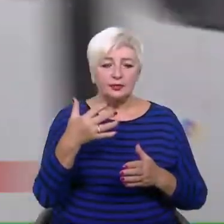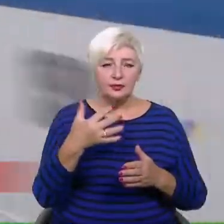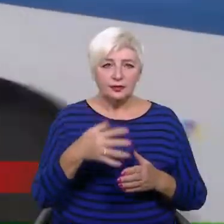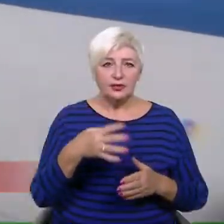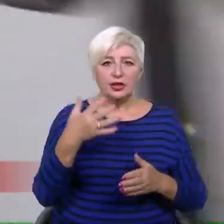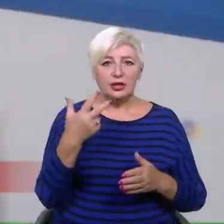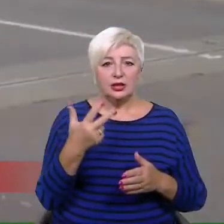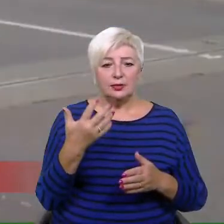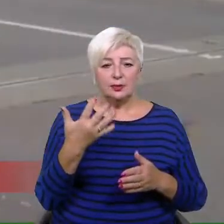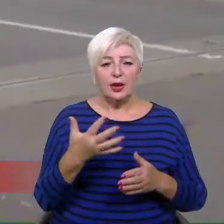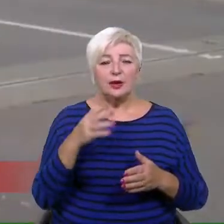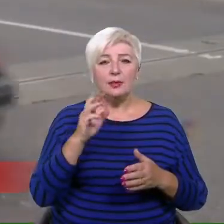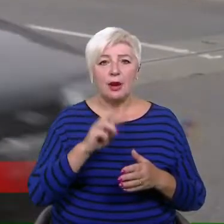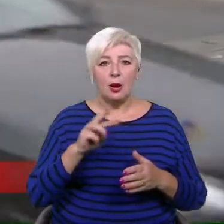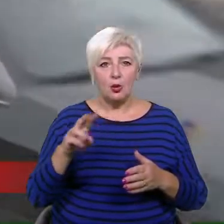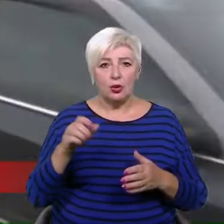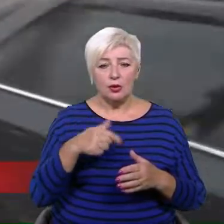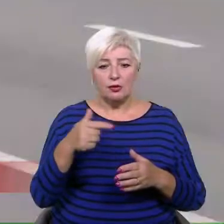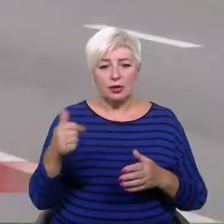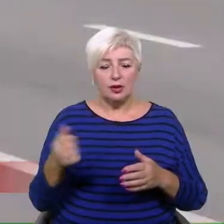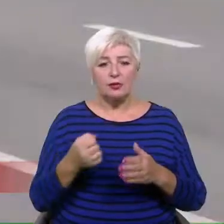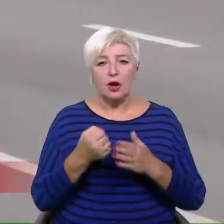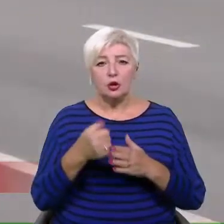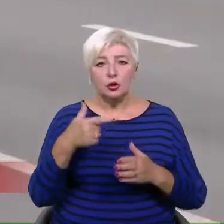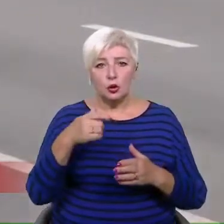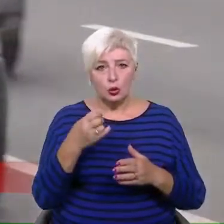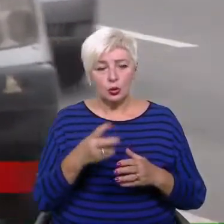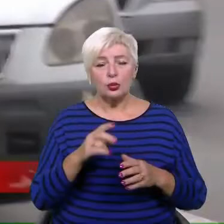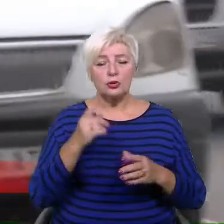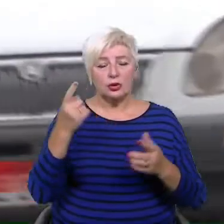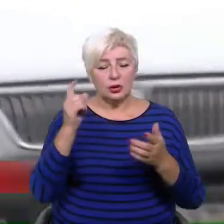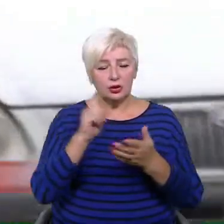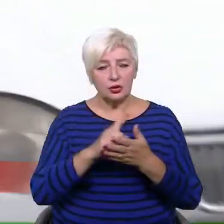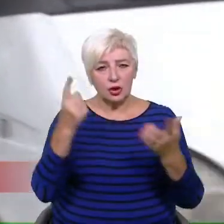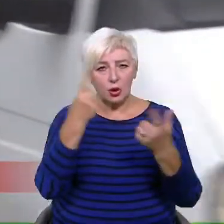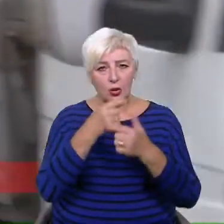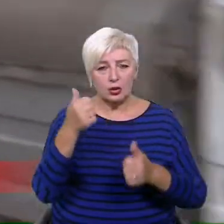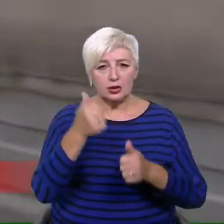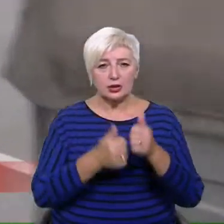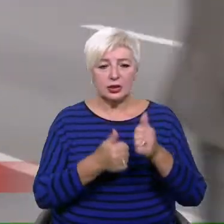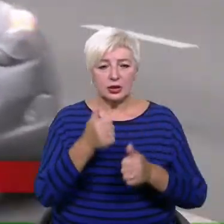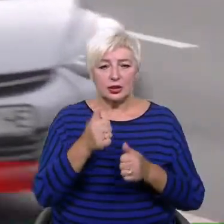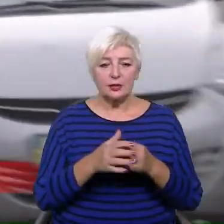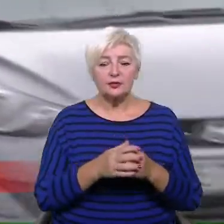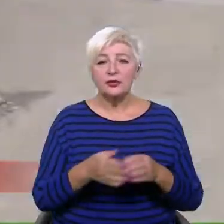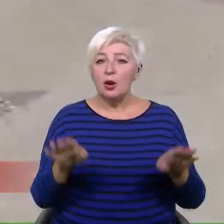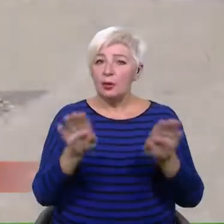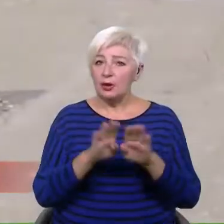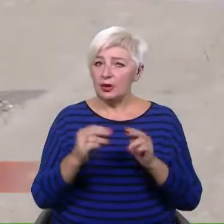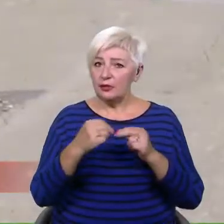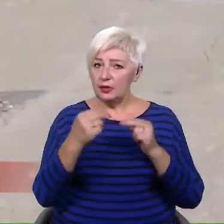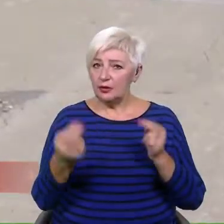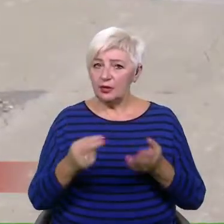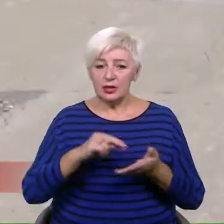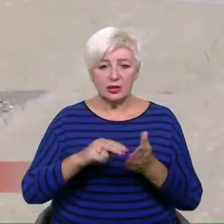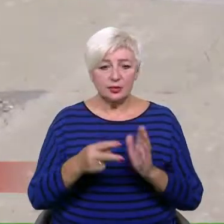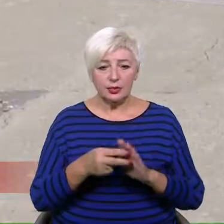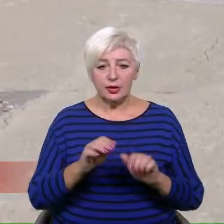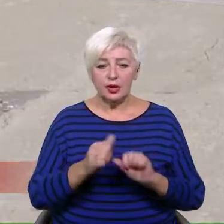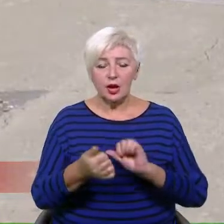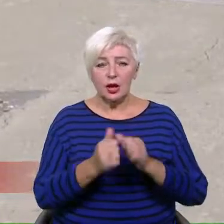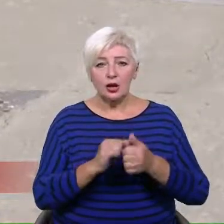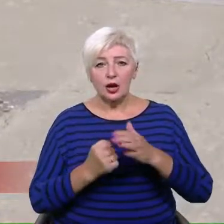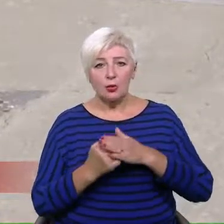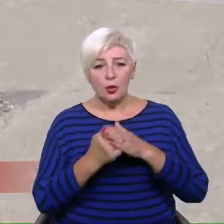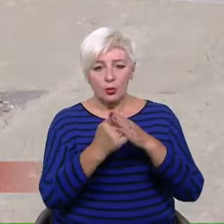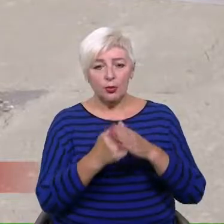до грудня мають оголосити переможця. На час капремонту перекривати міст не планують. Окрім опор під переправою, також